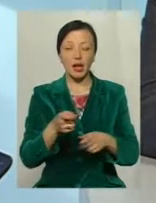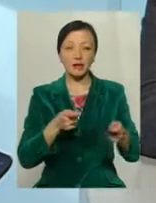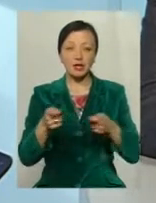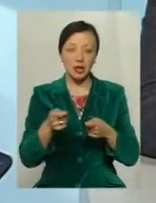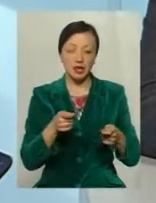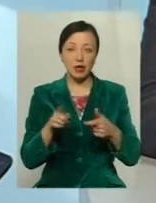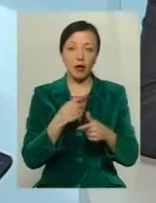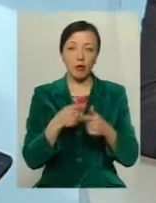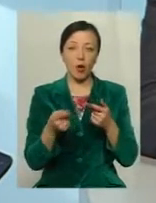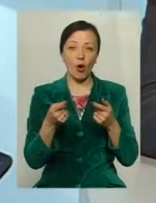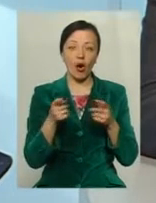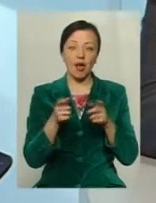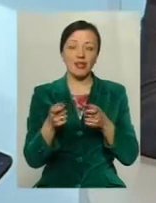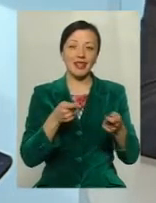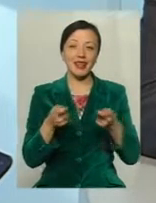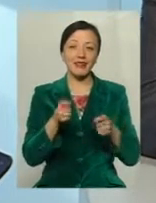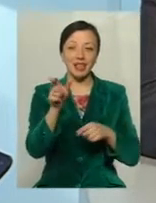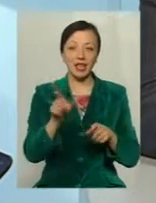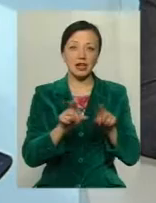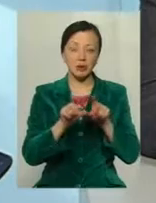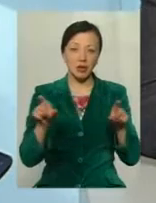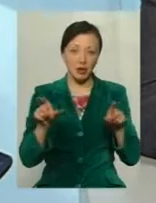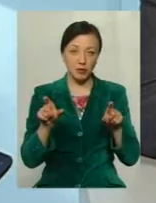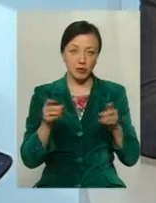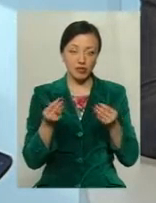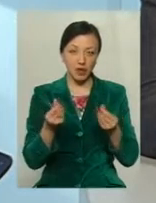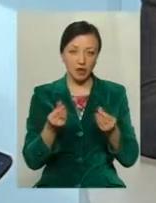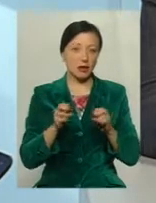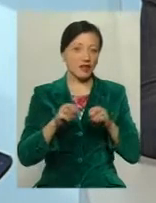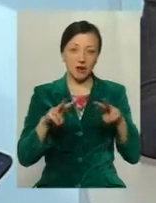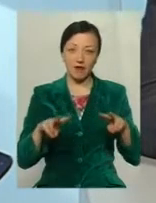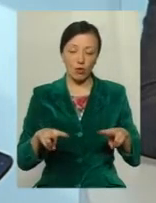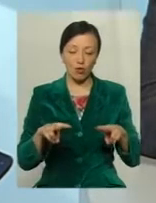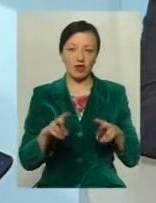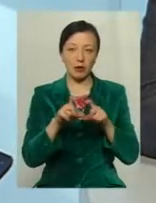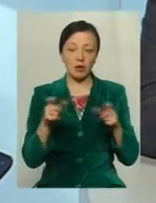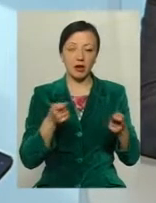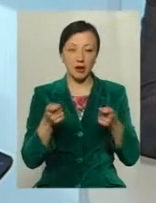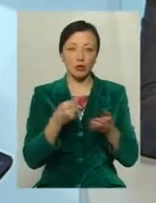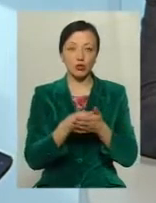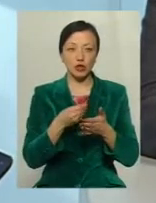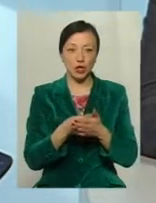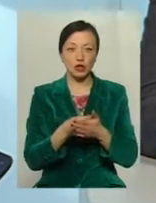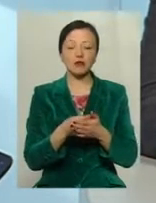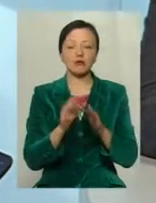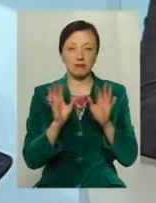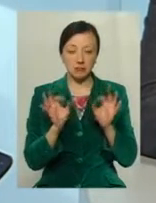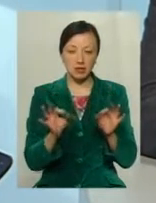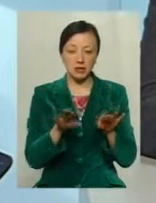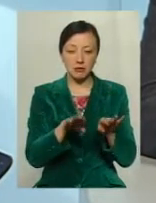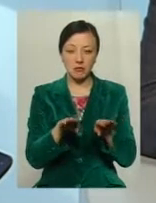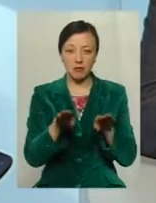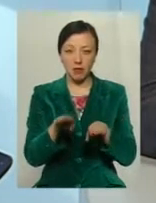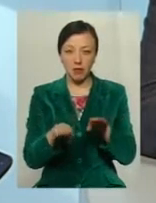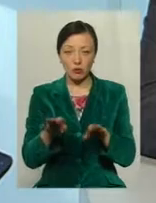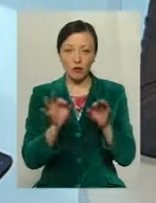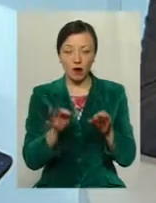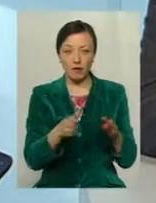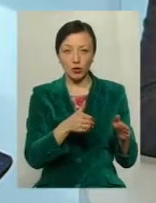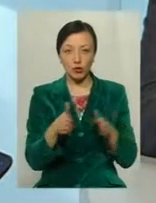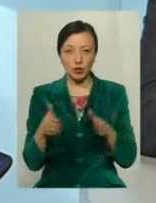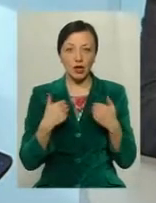бюджет, як приймаються постанови Кабінету міністрів, як вносяться зміни до доповнення тобто, Кабінету міністрів. Загальна, скажімо... Тобто неможливо сьогодні на рівні